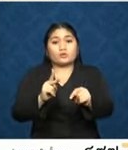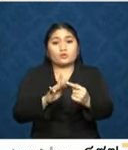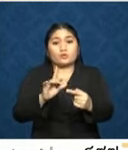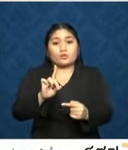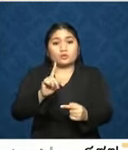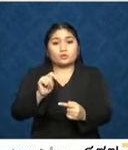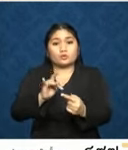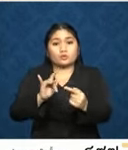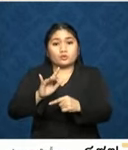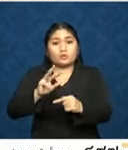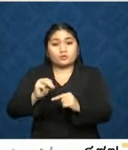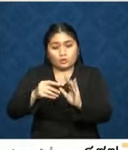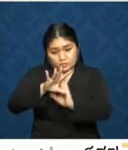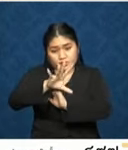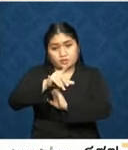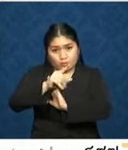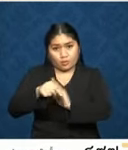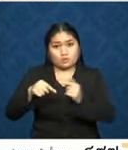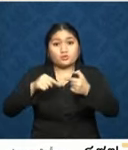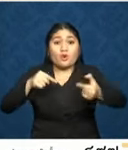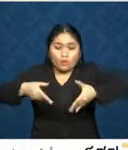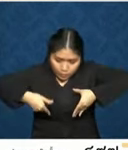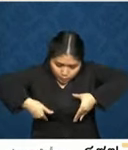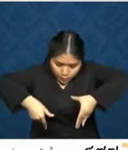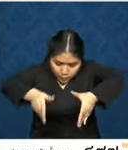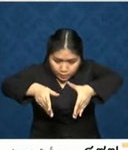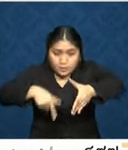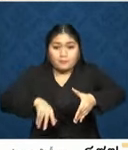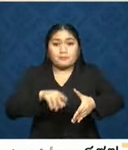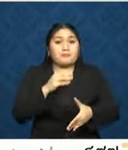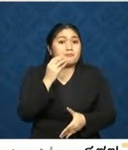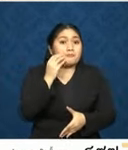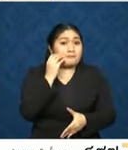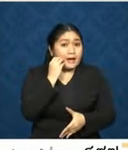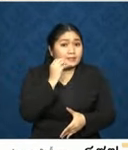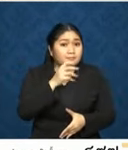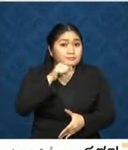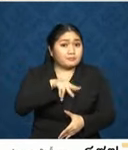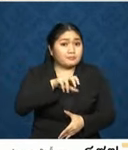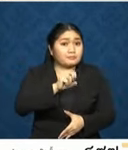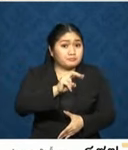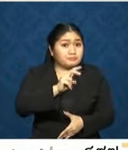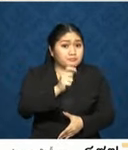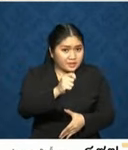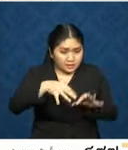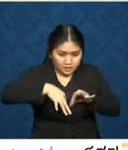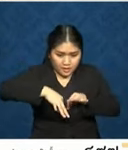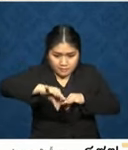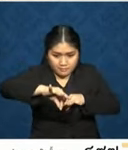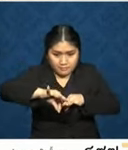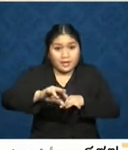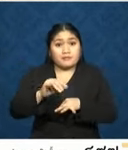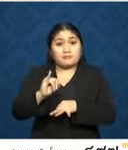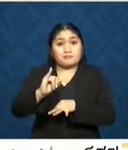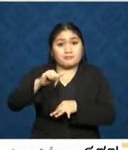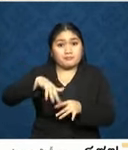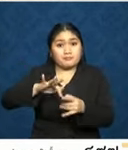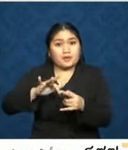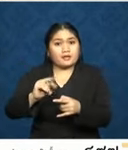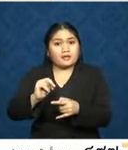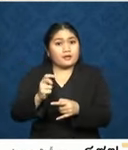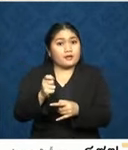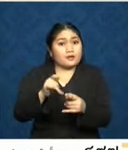ชัยภูมิครับเรื่องขอก่อสร้างถนนสายบ้านผือไปยังบ้านหนองไผ่น้อยให้เป็นถนนแอสฟัลติกหรือถนนคอนกรีตเสริม